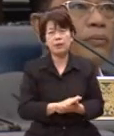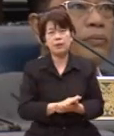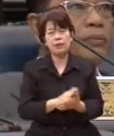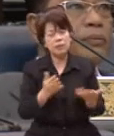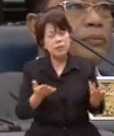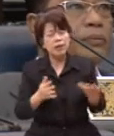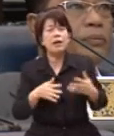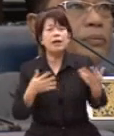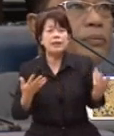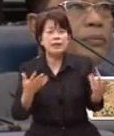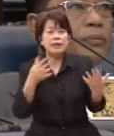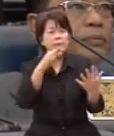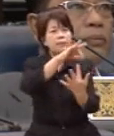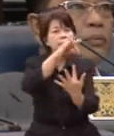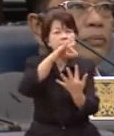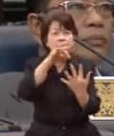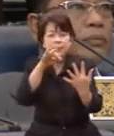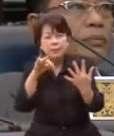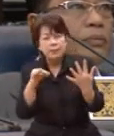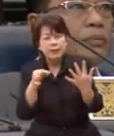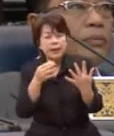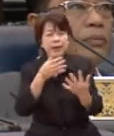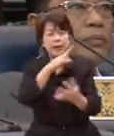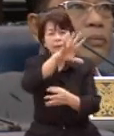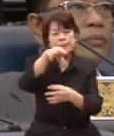Bagaimana pemilihan peserta-peserta